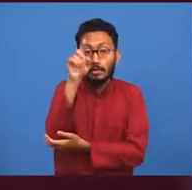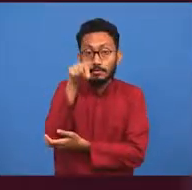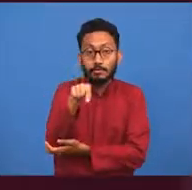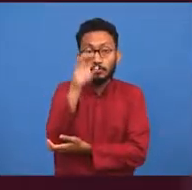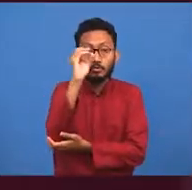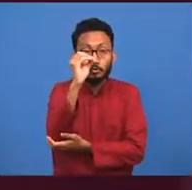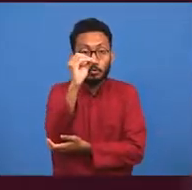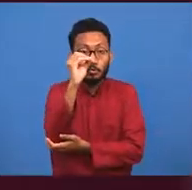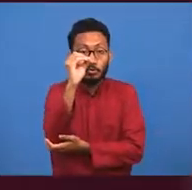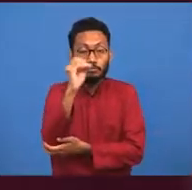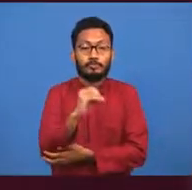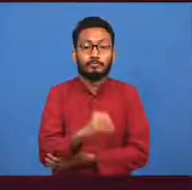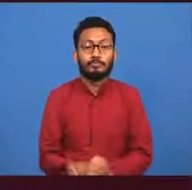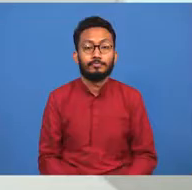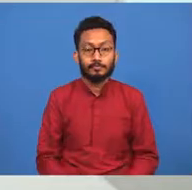28.0 darjah Celsius.